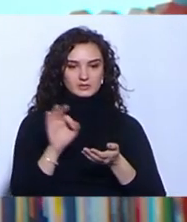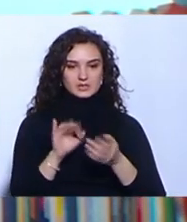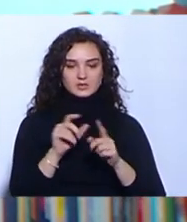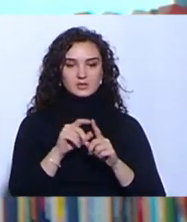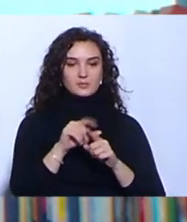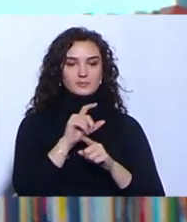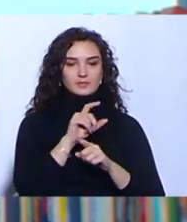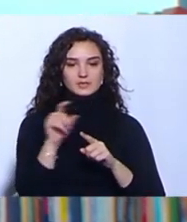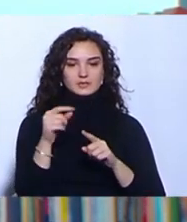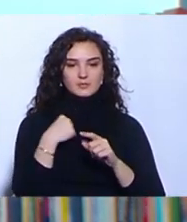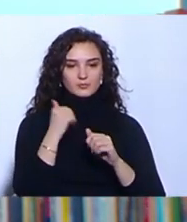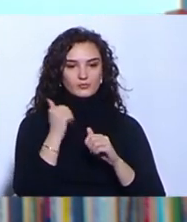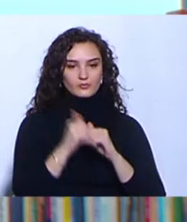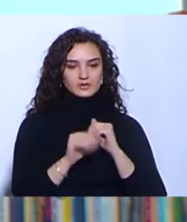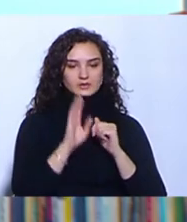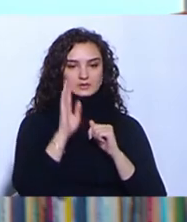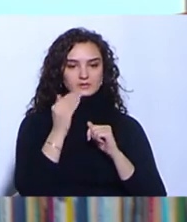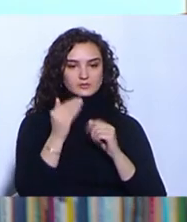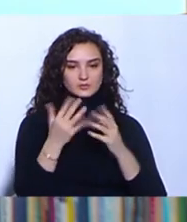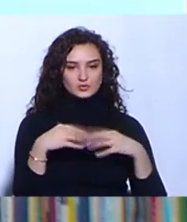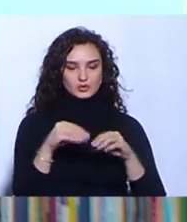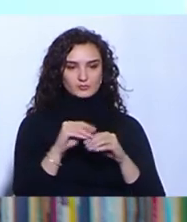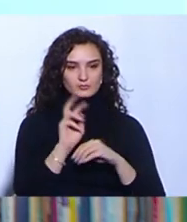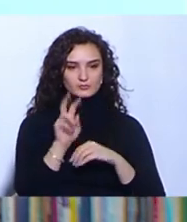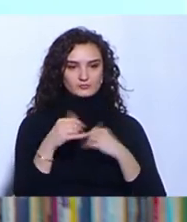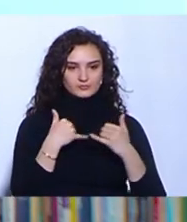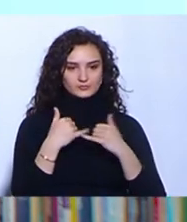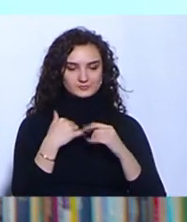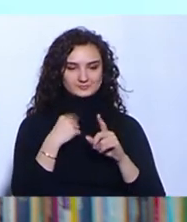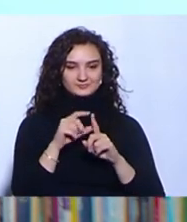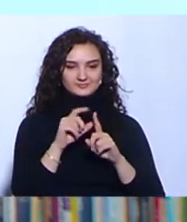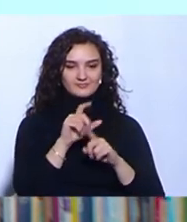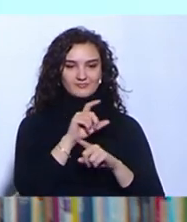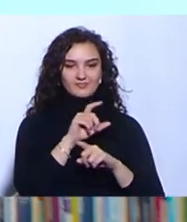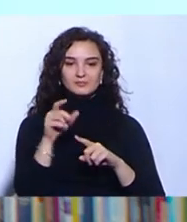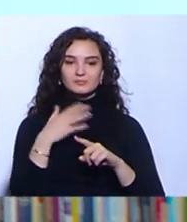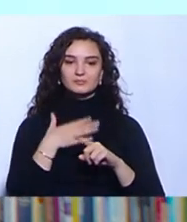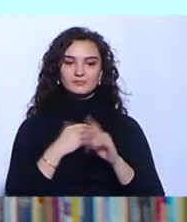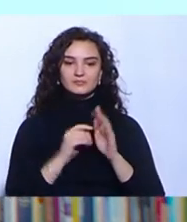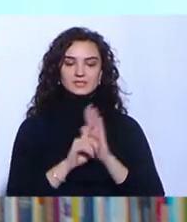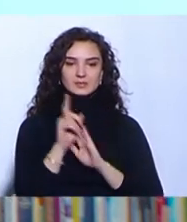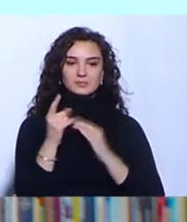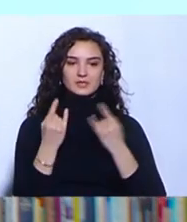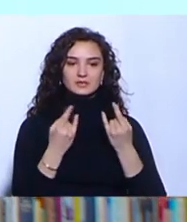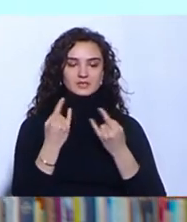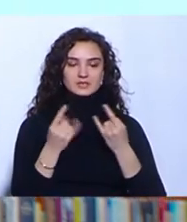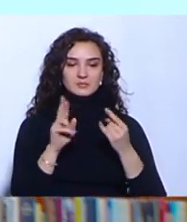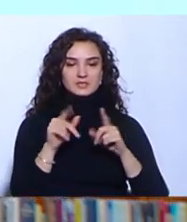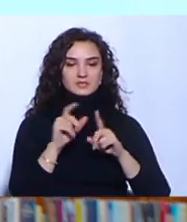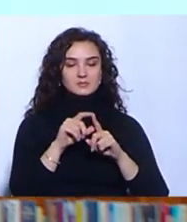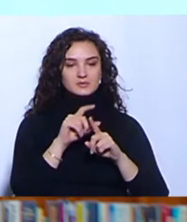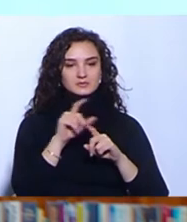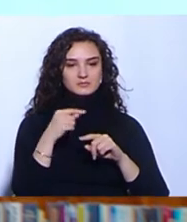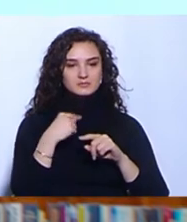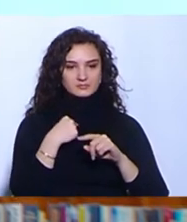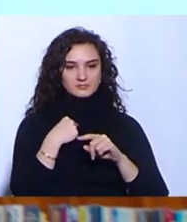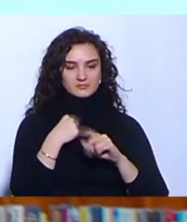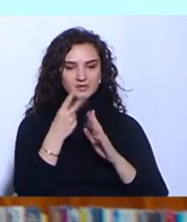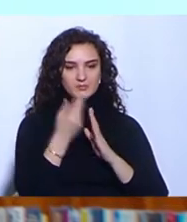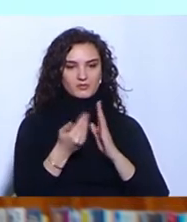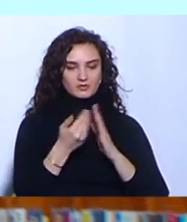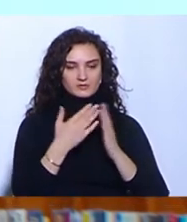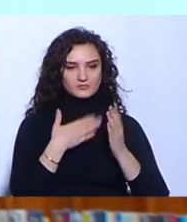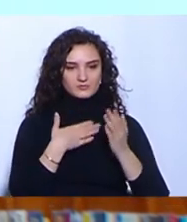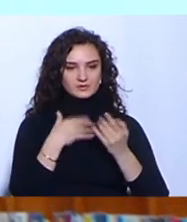ფრაზა, რომლითაც მე ყოველ დილით მოვდივარ თქვენს ოჯახებში სტუმრა, ფრაზა, რომლითაც მე ვიწყებ გადაცემას და ფრაზა, რომლითაც მე გამოვხატავ